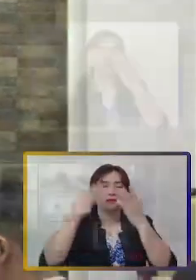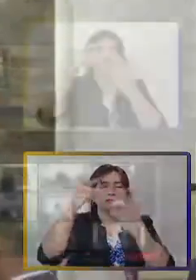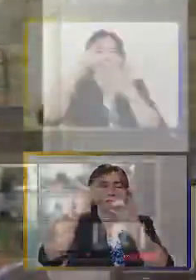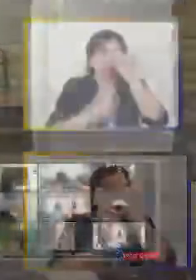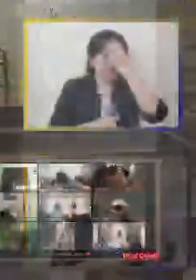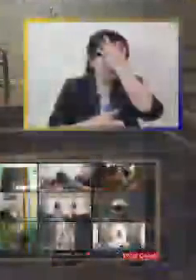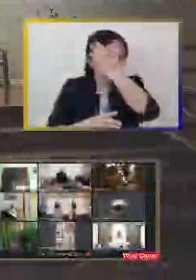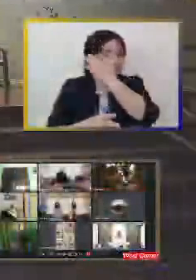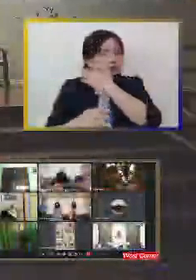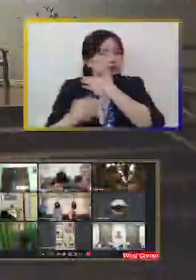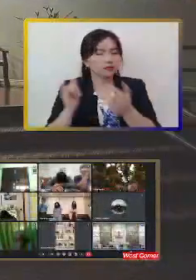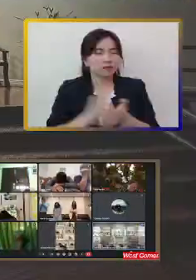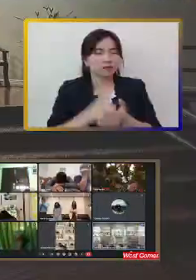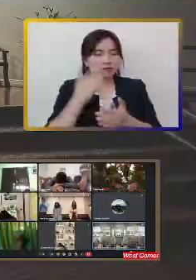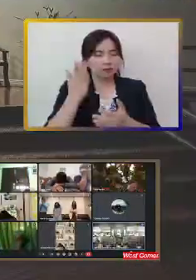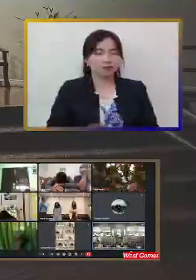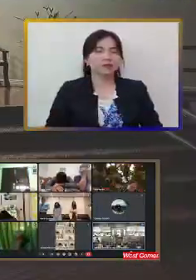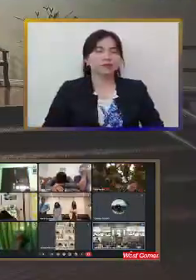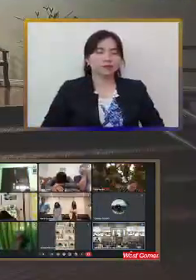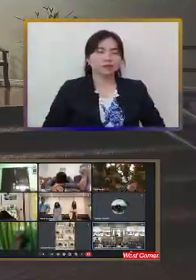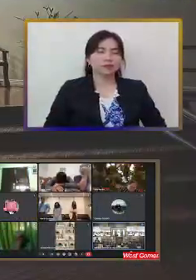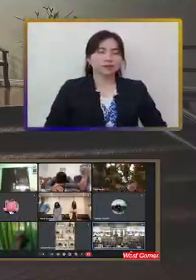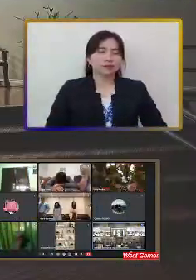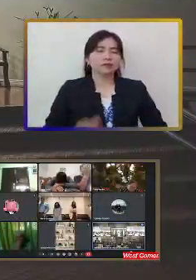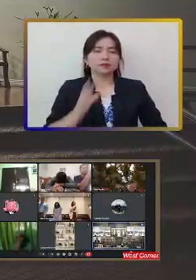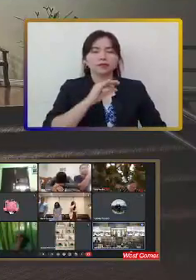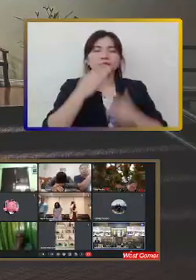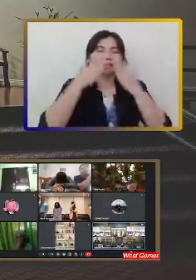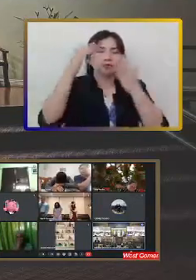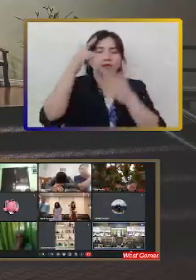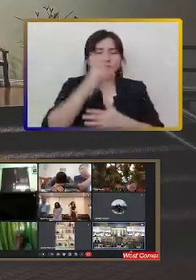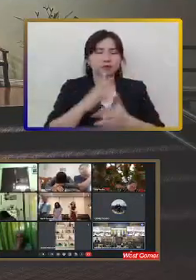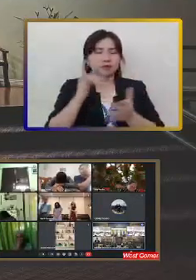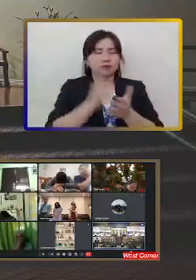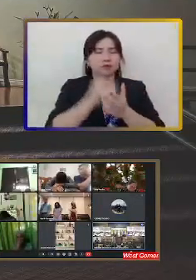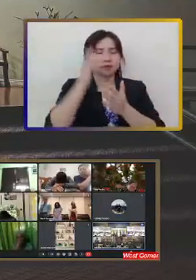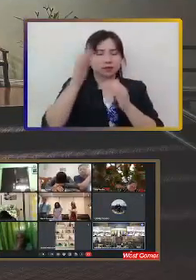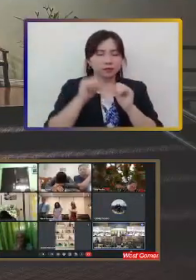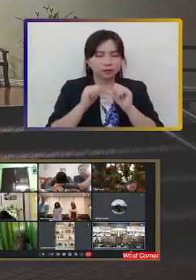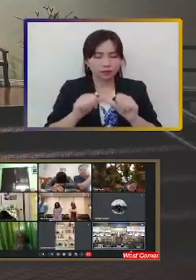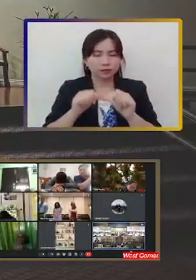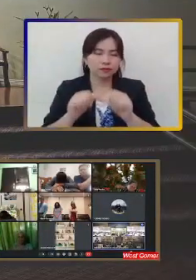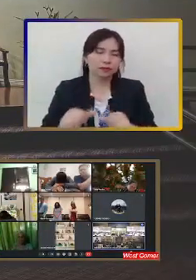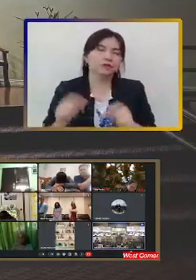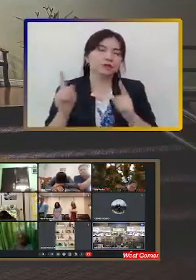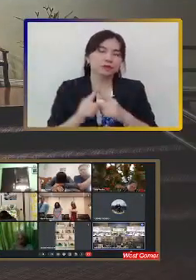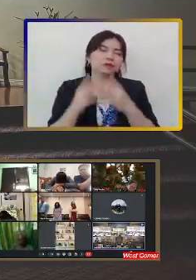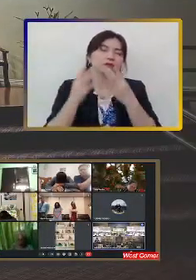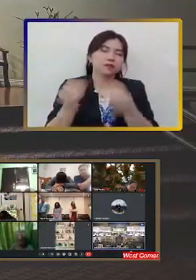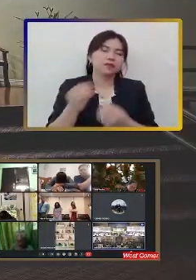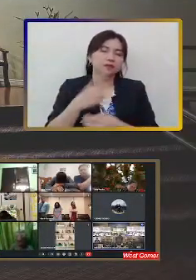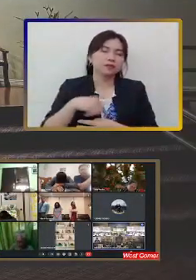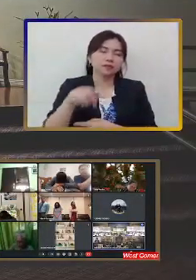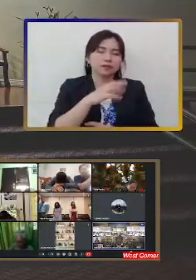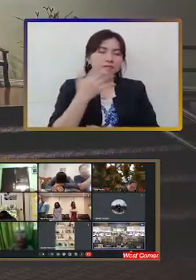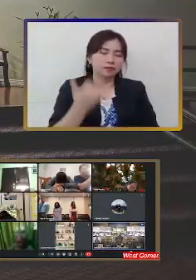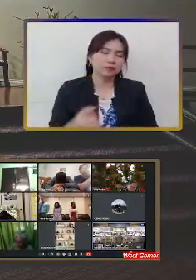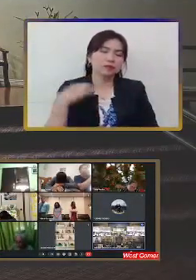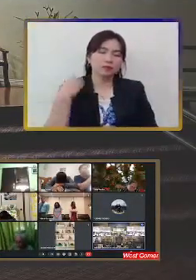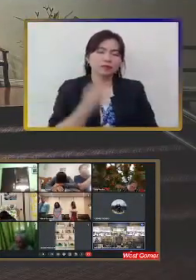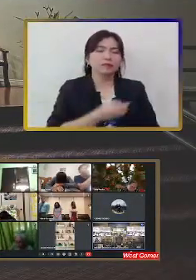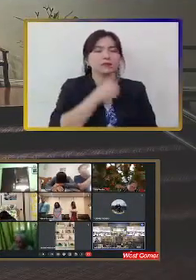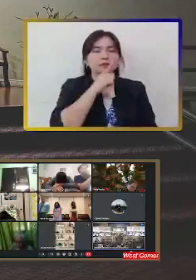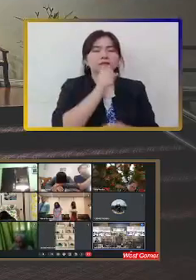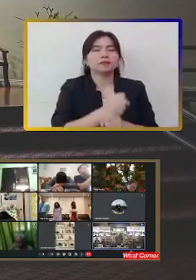bawat isa po sa amin Salamat po O Diyos at patuloy niyong ipinapakita po sa amin Panginoon ang aming totoong